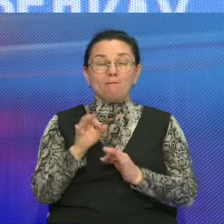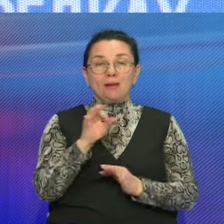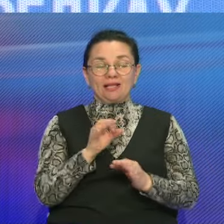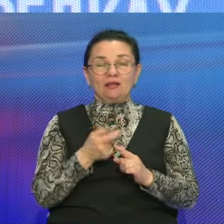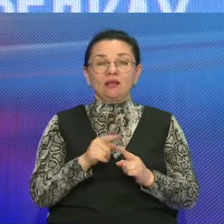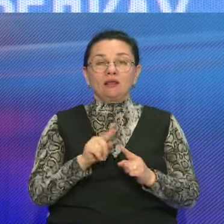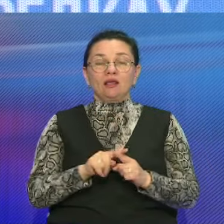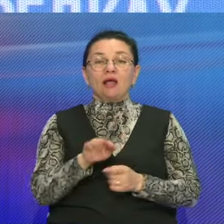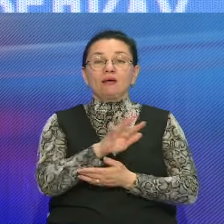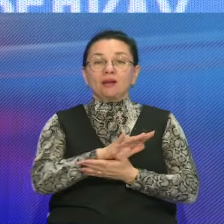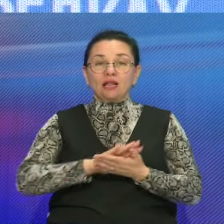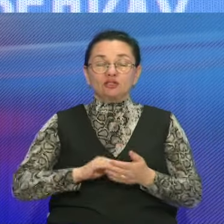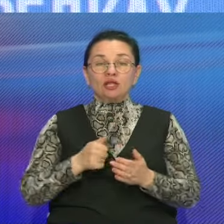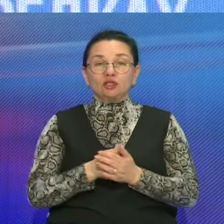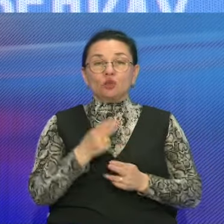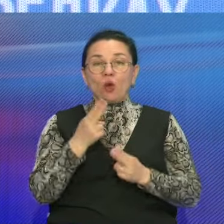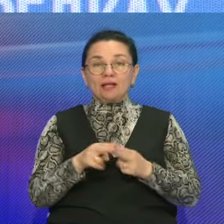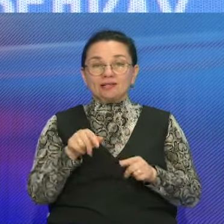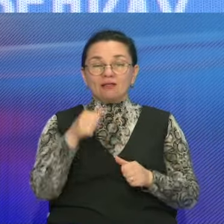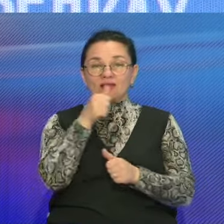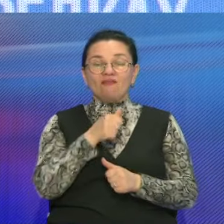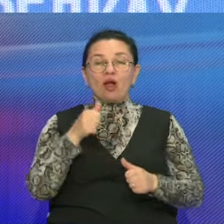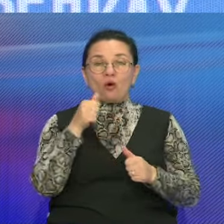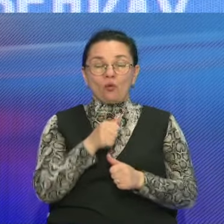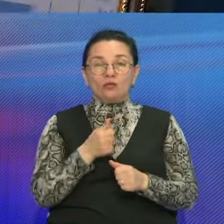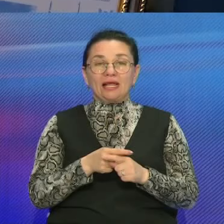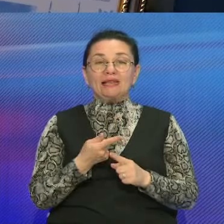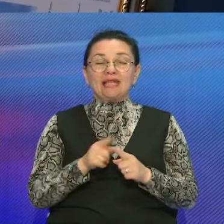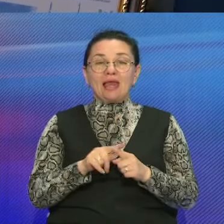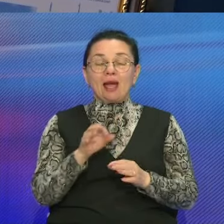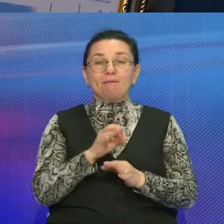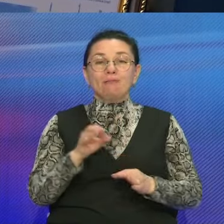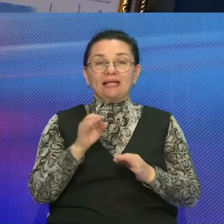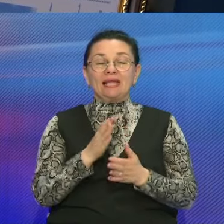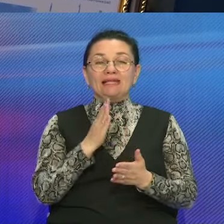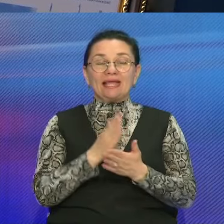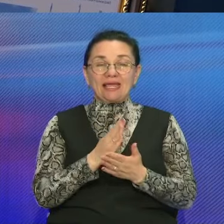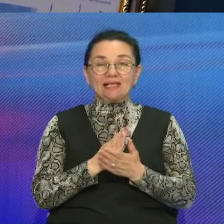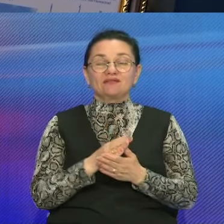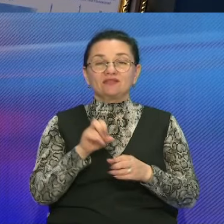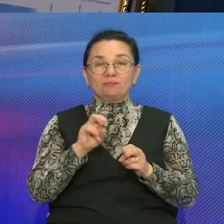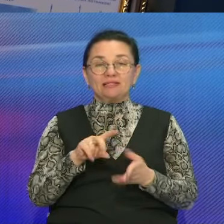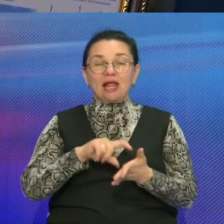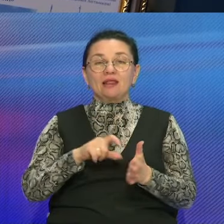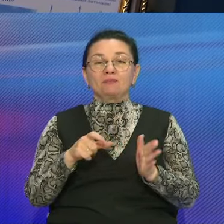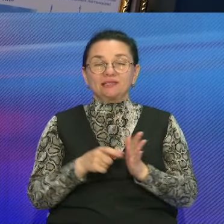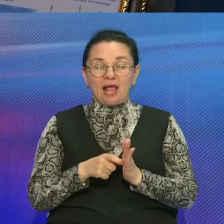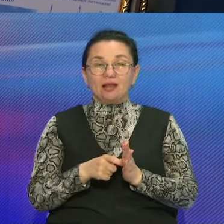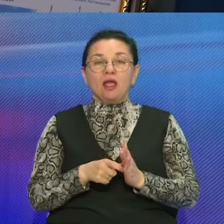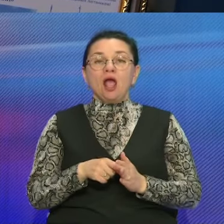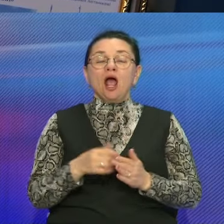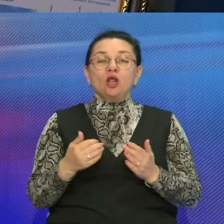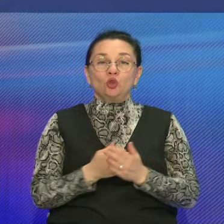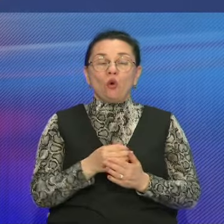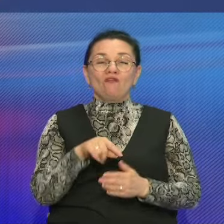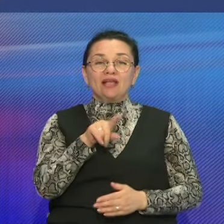обласному центрі до кінця року. Спеціальні колби скарбонки для монет зміщені у залі Великої Айчинної війни Нового замка і музеї кіно